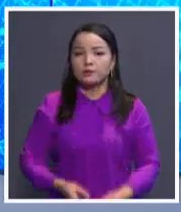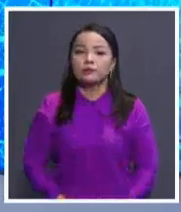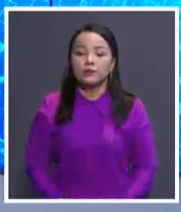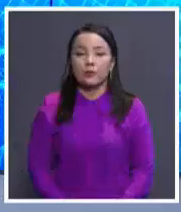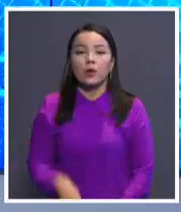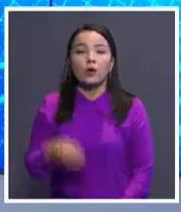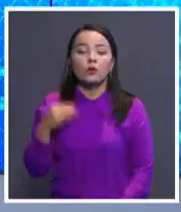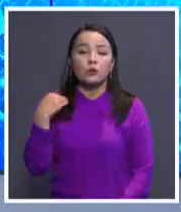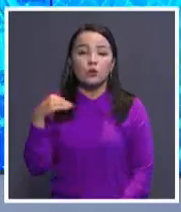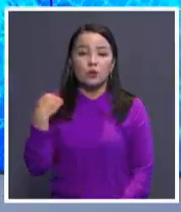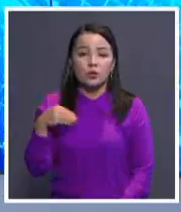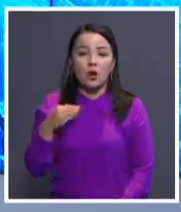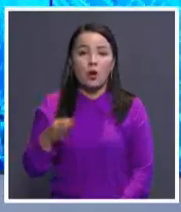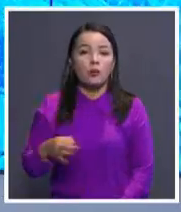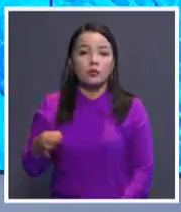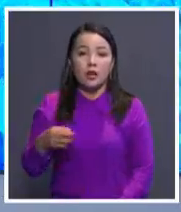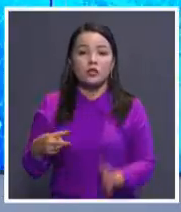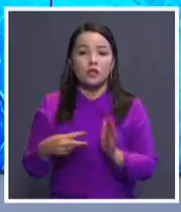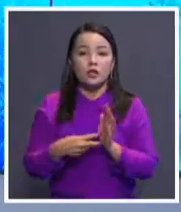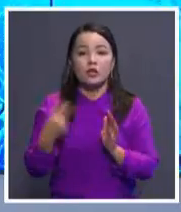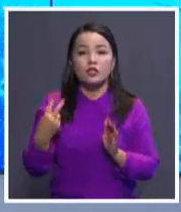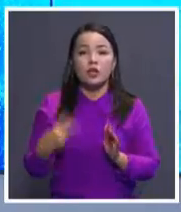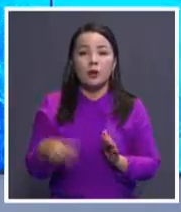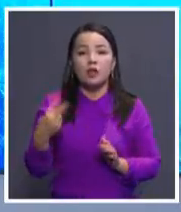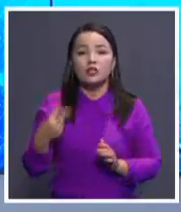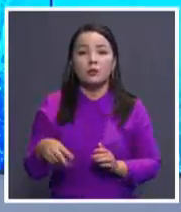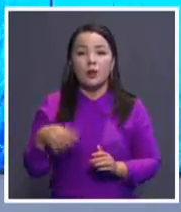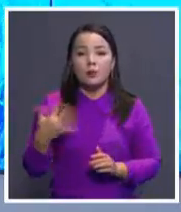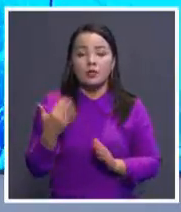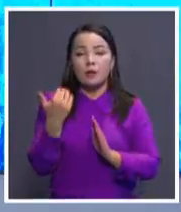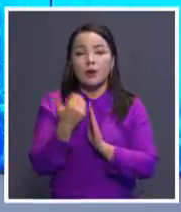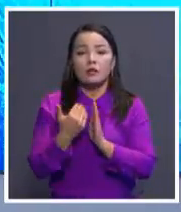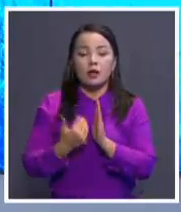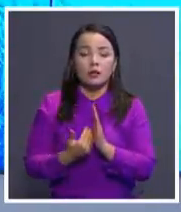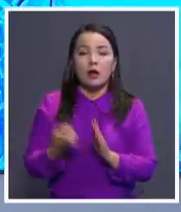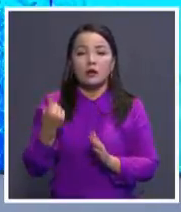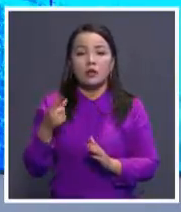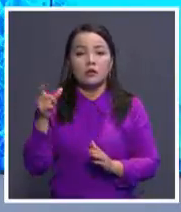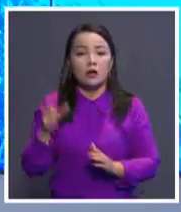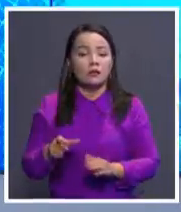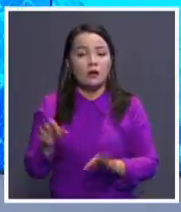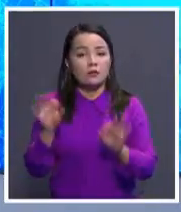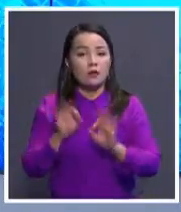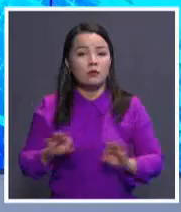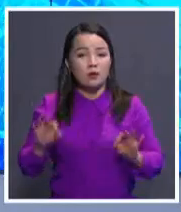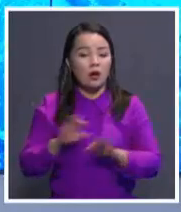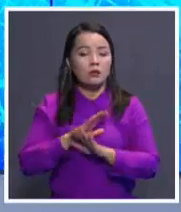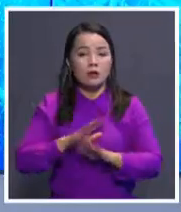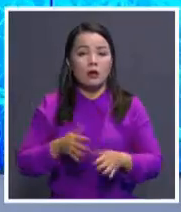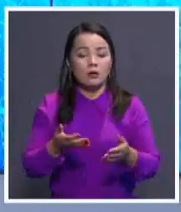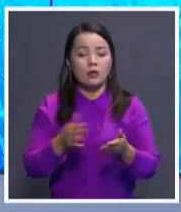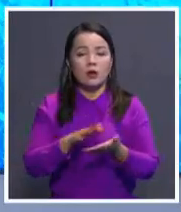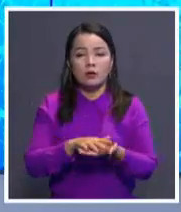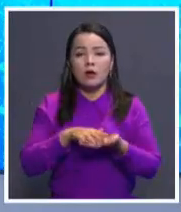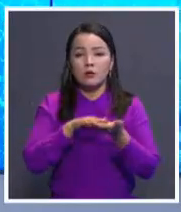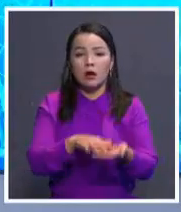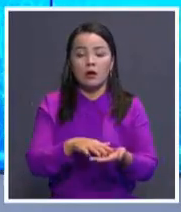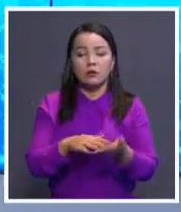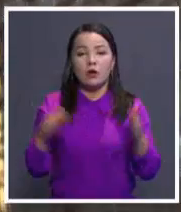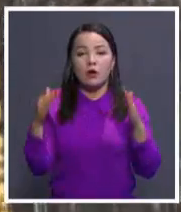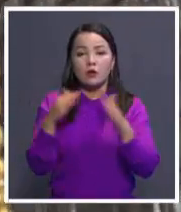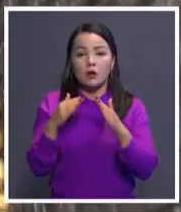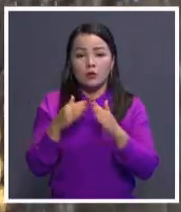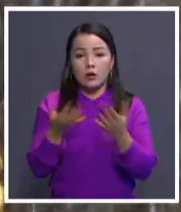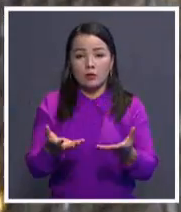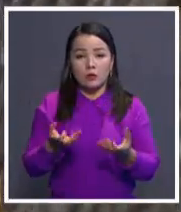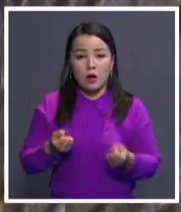Түркістан облысында 7-20-25 бағдарламасы бойынша әлі бірде бір азамат тұрғын үй алуға өтініш бермеген. Өйткені екінші